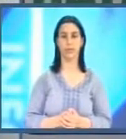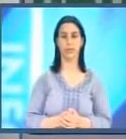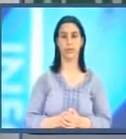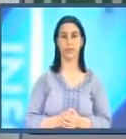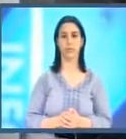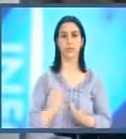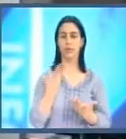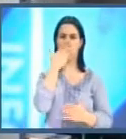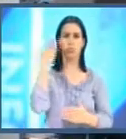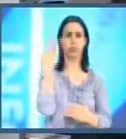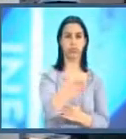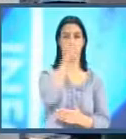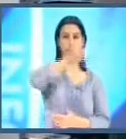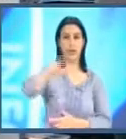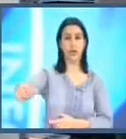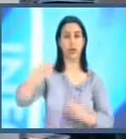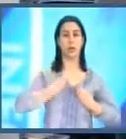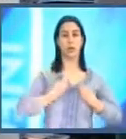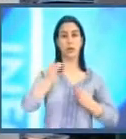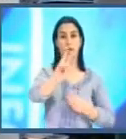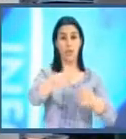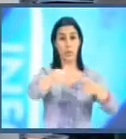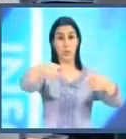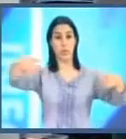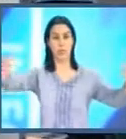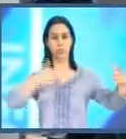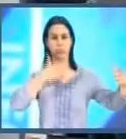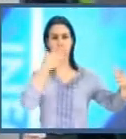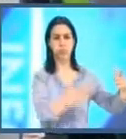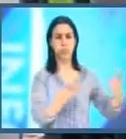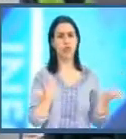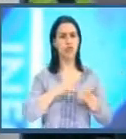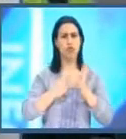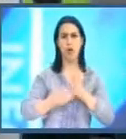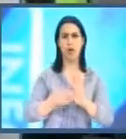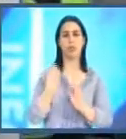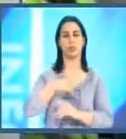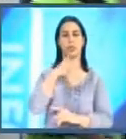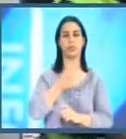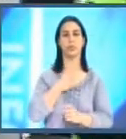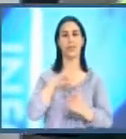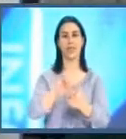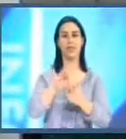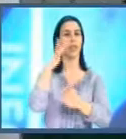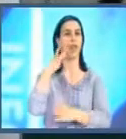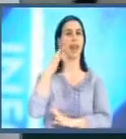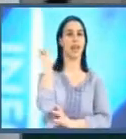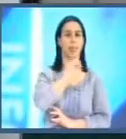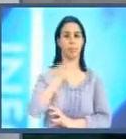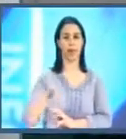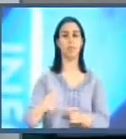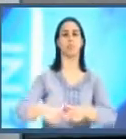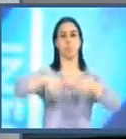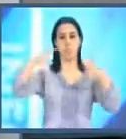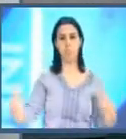Fer front al creixement de població de Viladecans augmentant el servei de neteja viària i de recollida selectiva. Aquest és el principal motiu